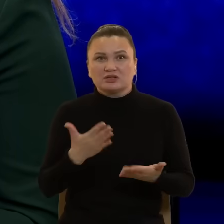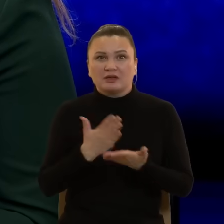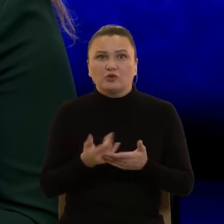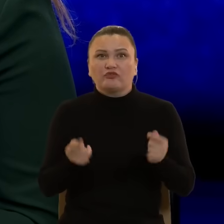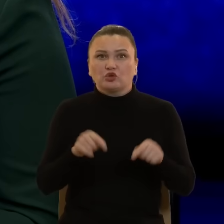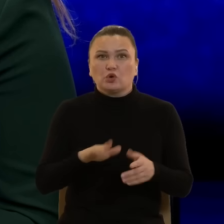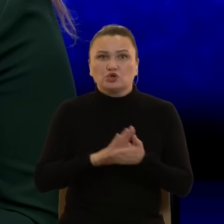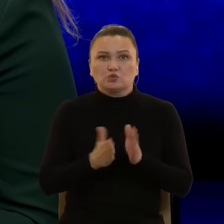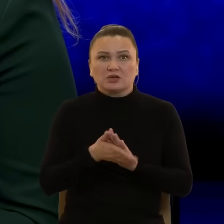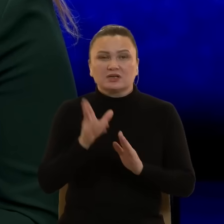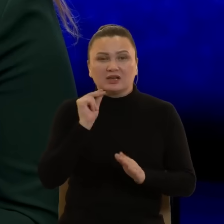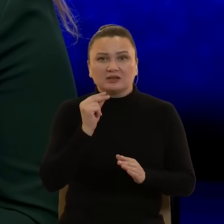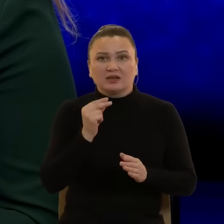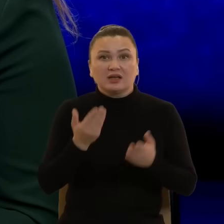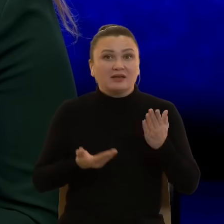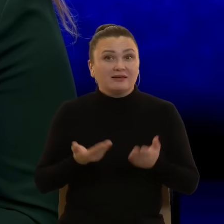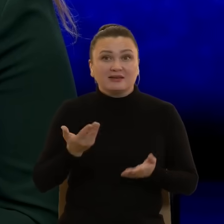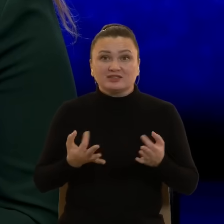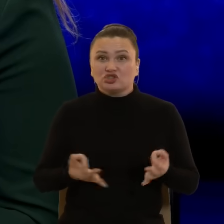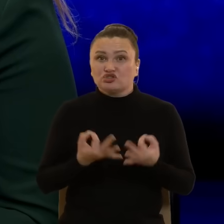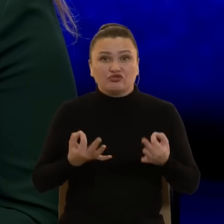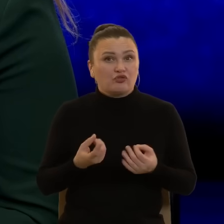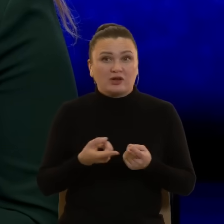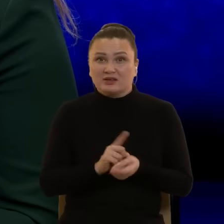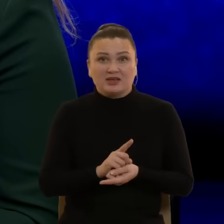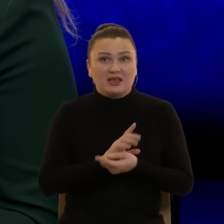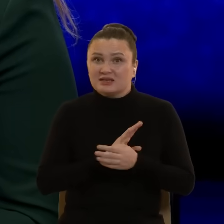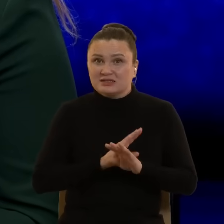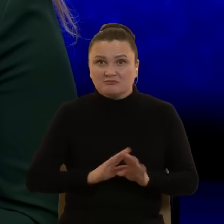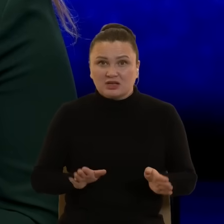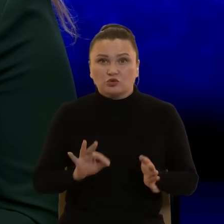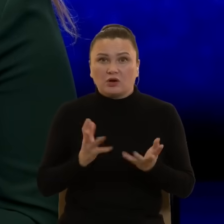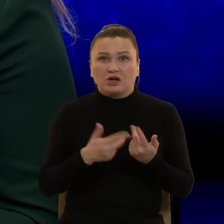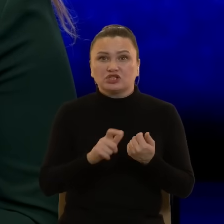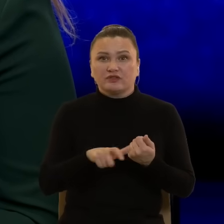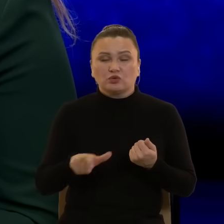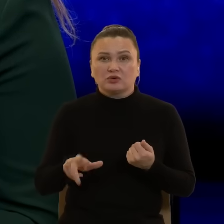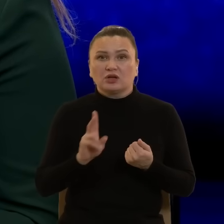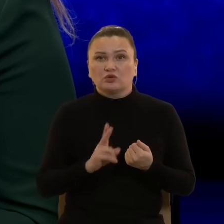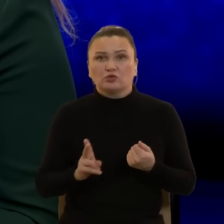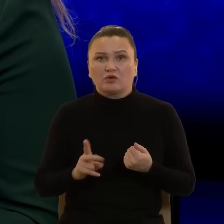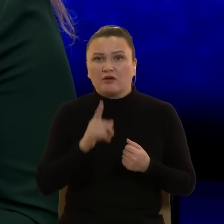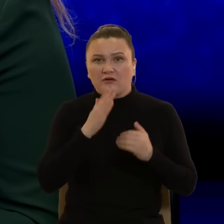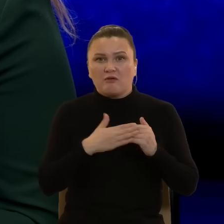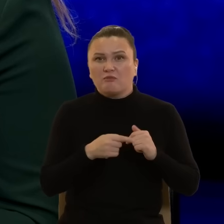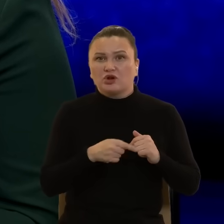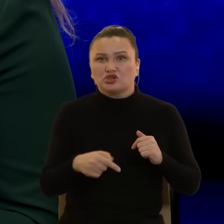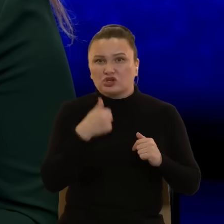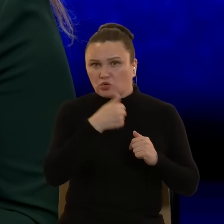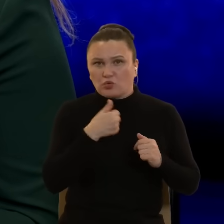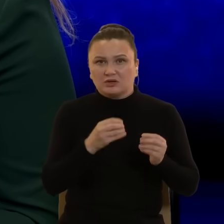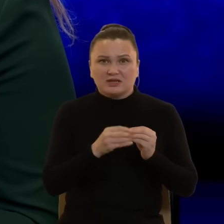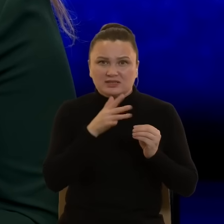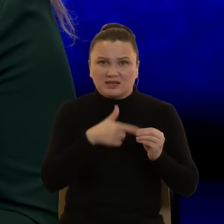той ситуации, когда если ничего не изменится, то количество людей, которые там, в ближайшие годы